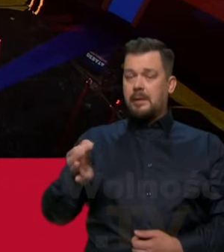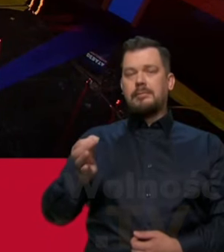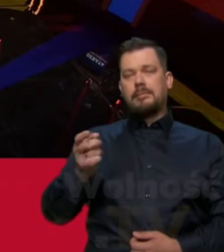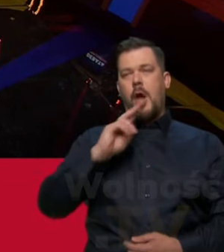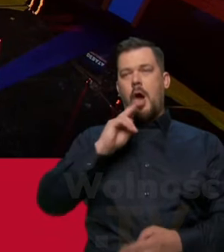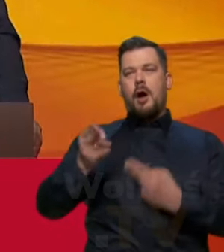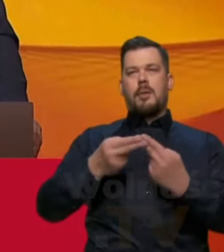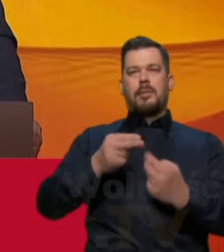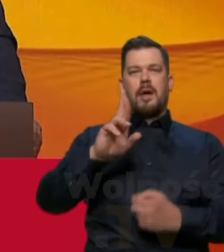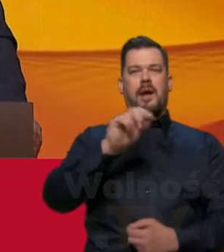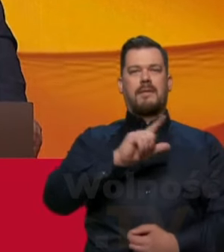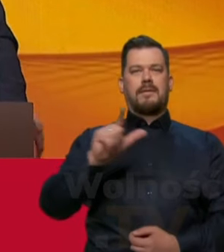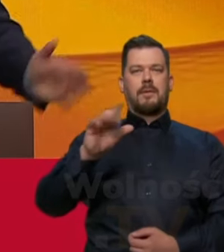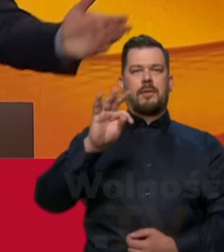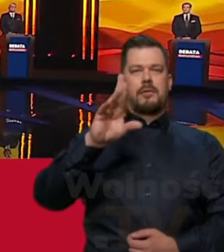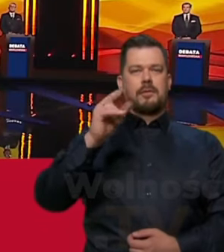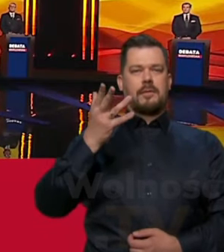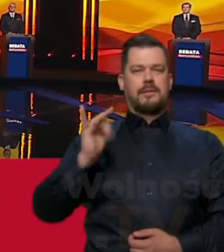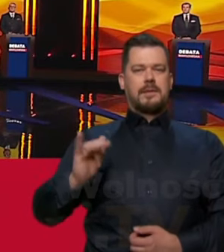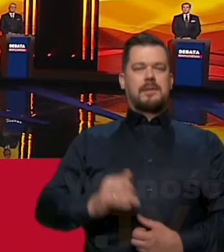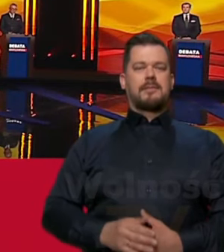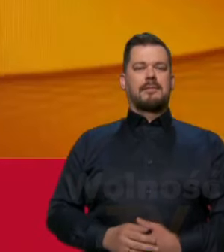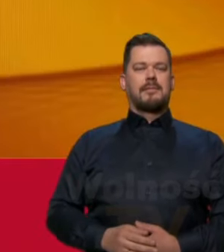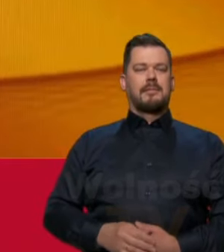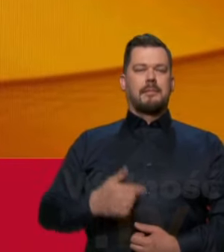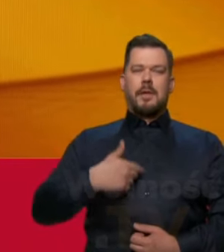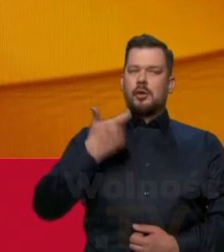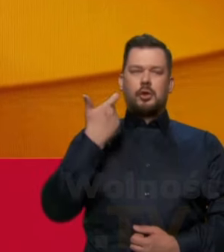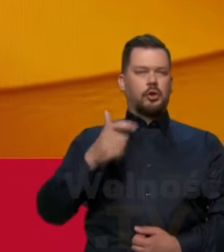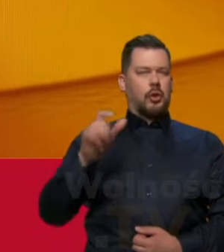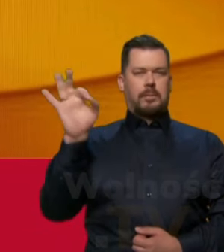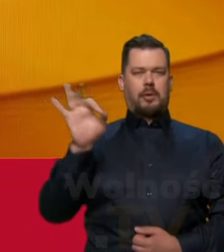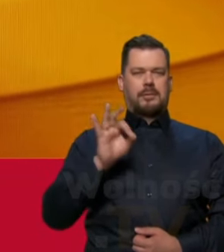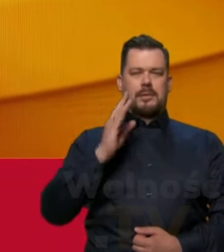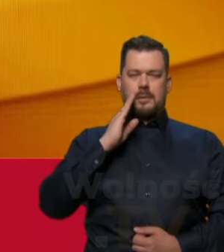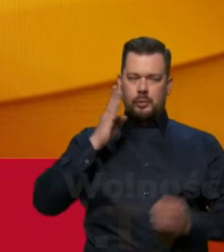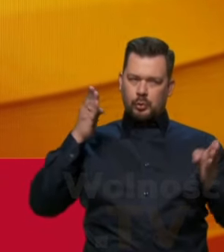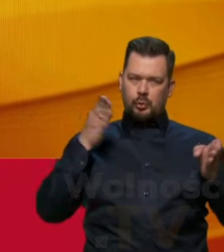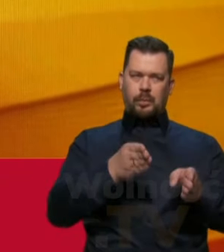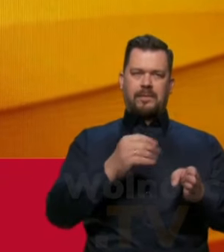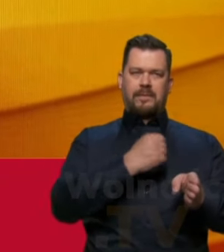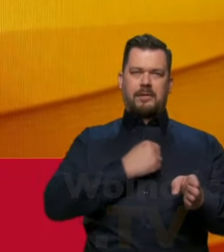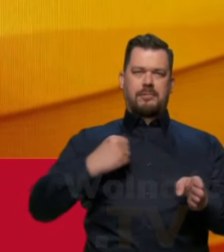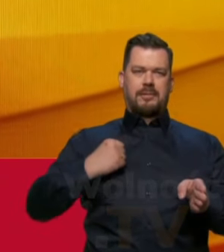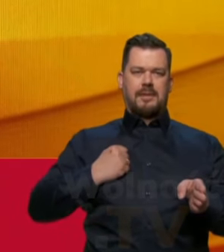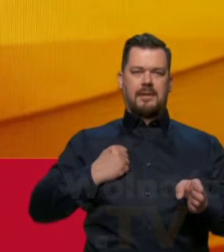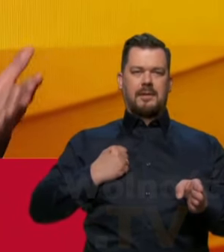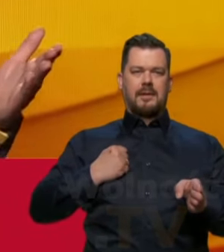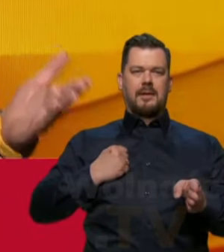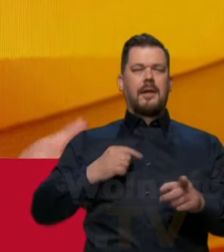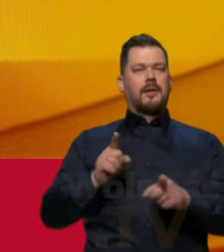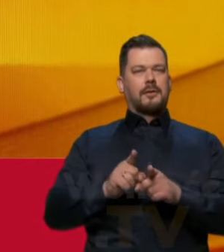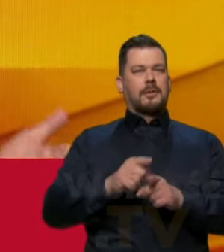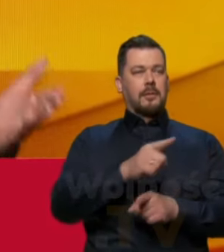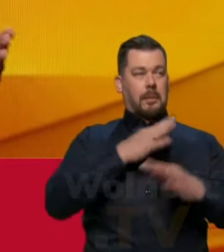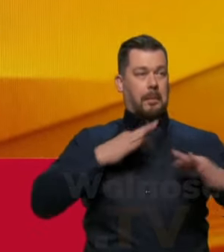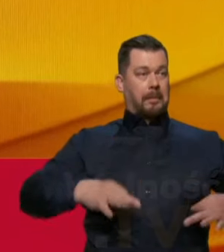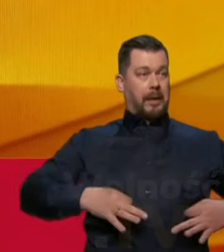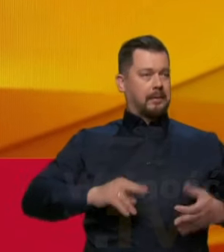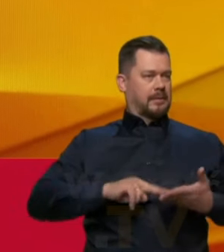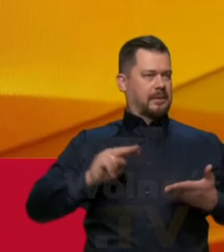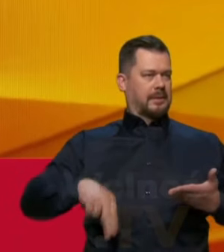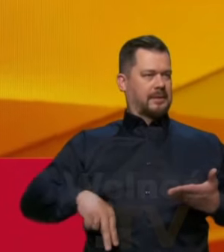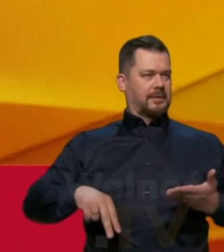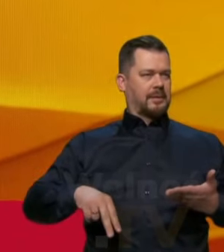będzie Rafał Trzaskowski. Proszę bardzo. Ja się w 100% będę koncentrował na Warszawie. Tak samo jak pani nie zrezygnowała